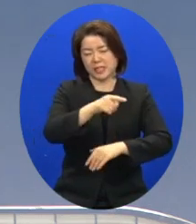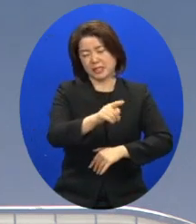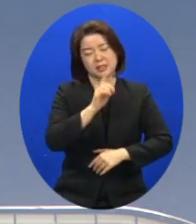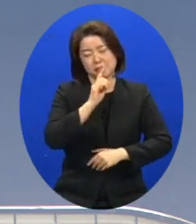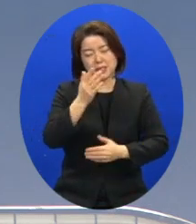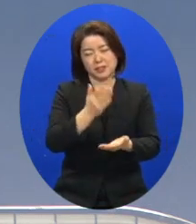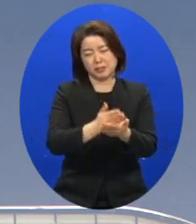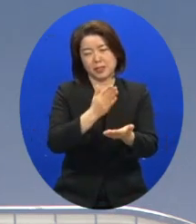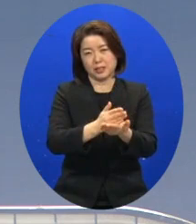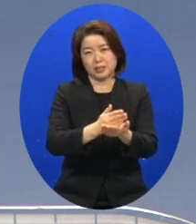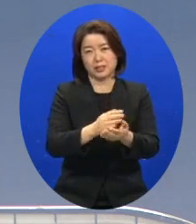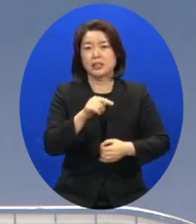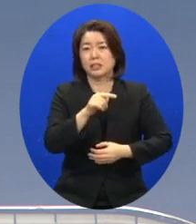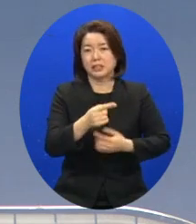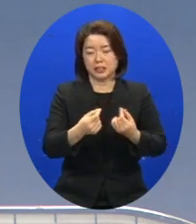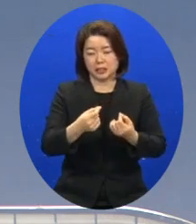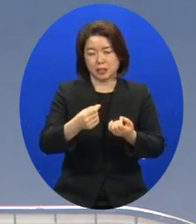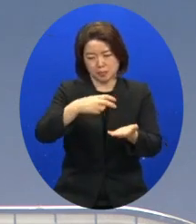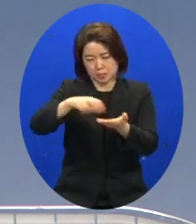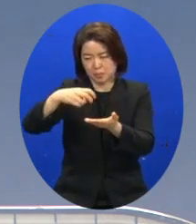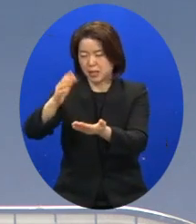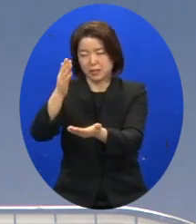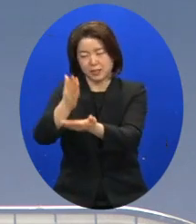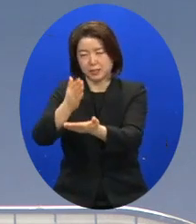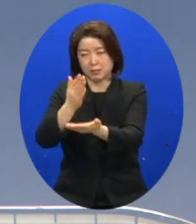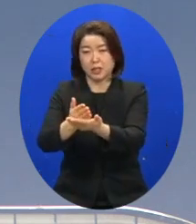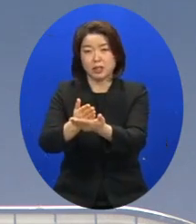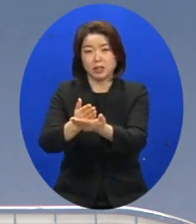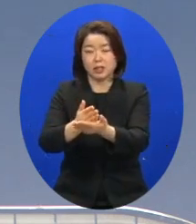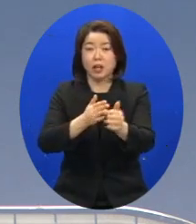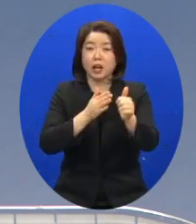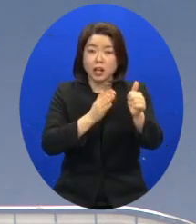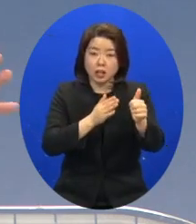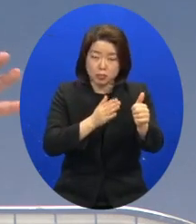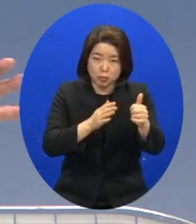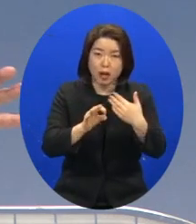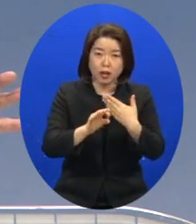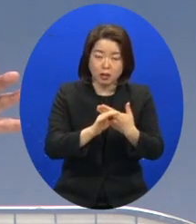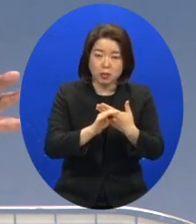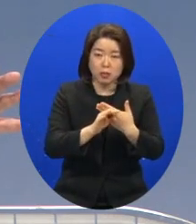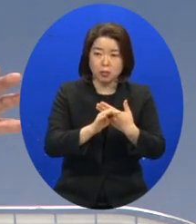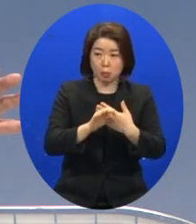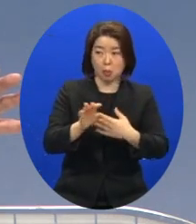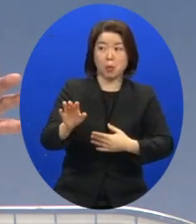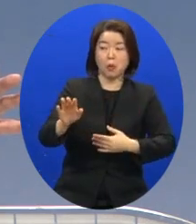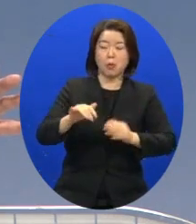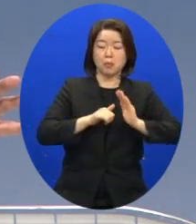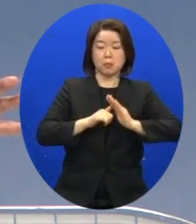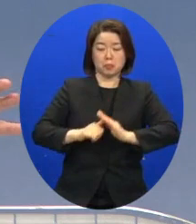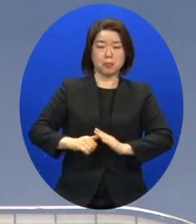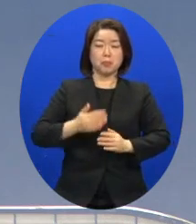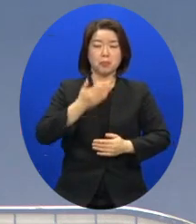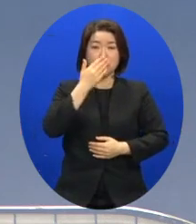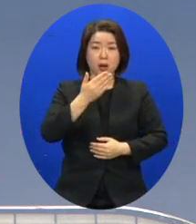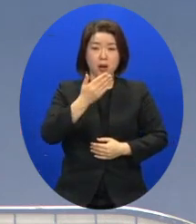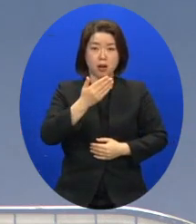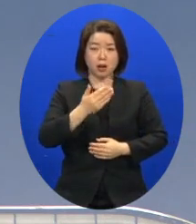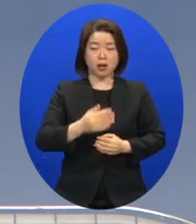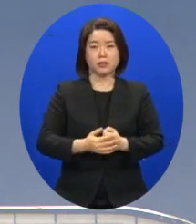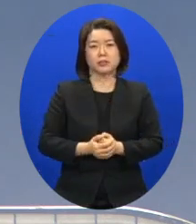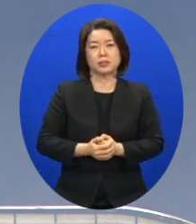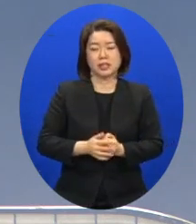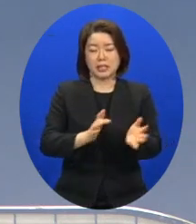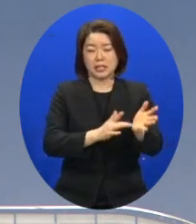말고 이런건 보내지 않으시면 좋겠습니다 그러면 절제할 줄 알아야 됩니다 예수님께서